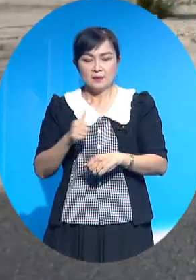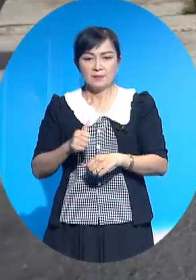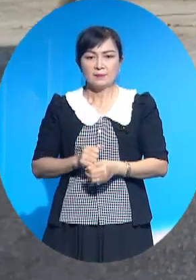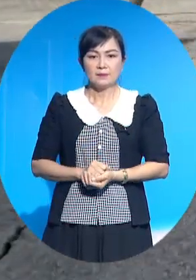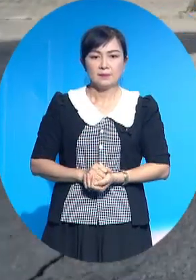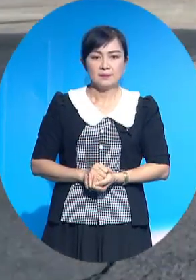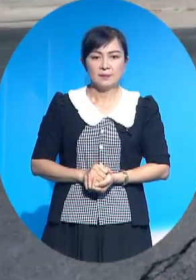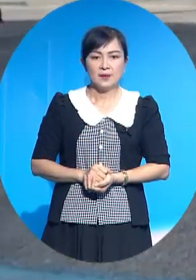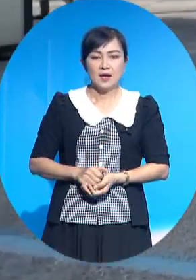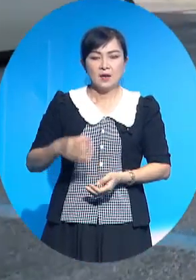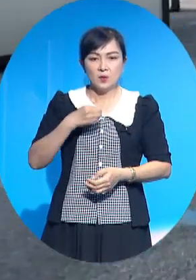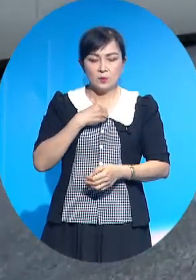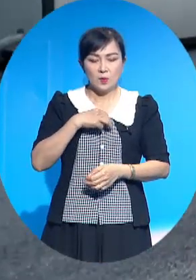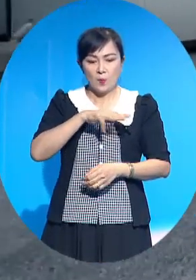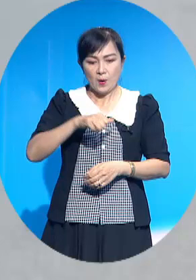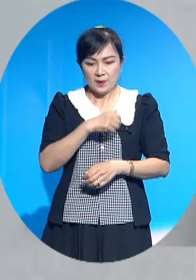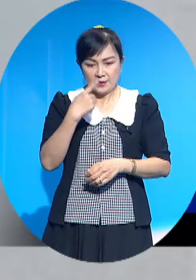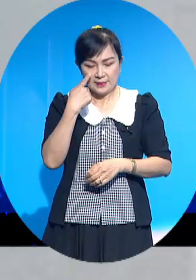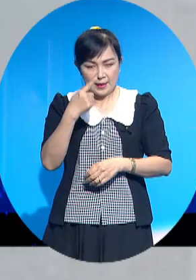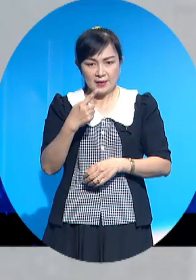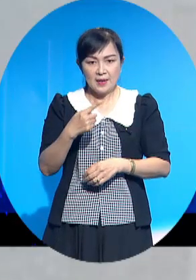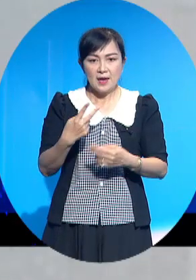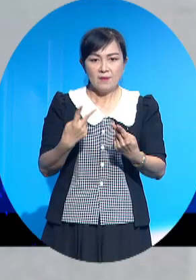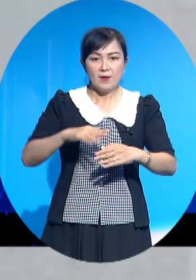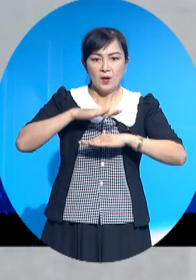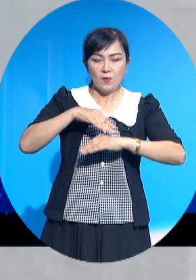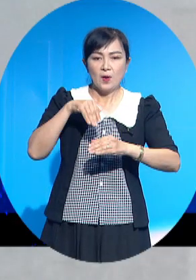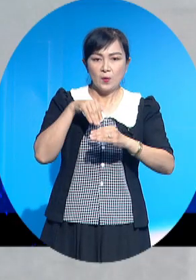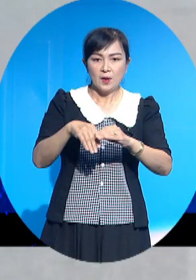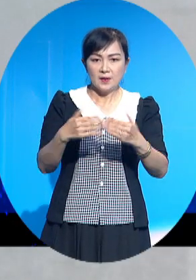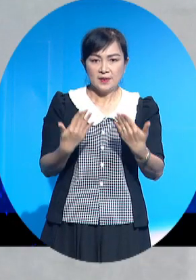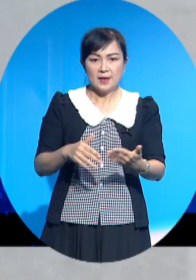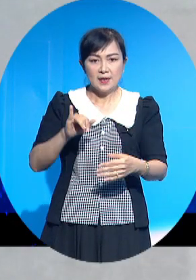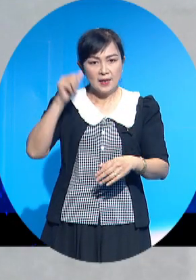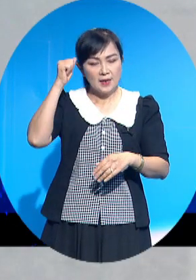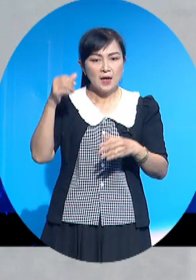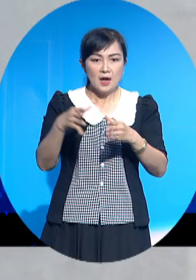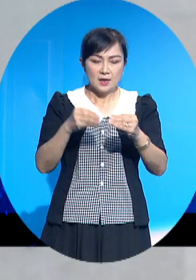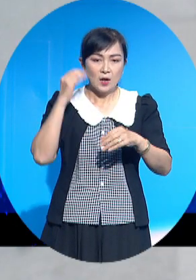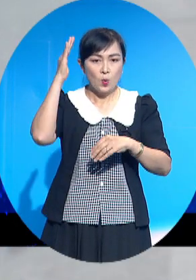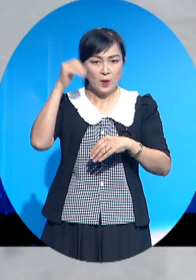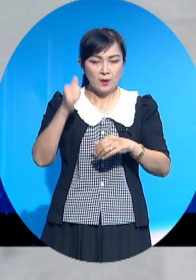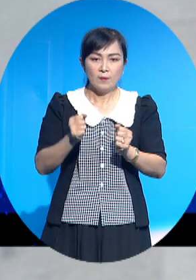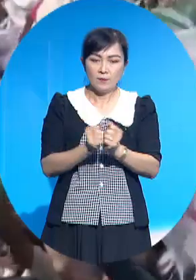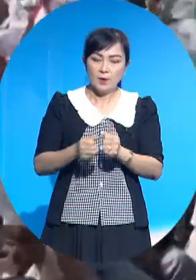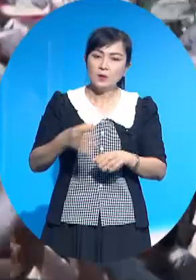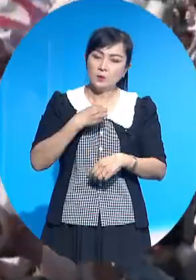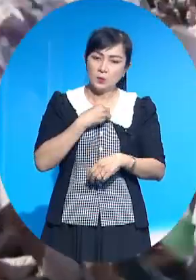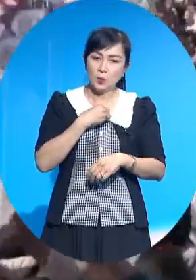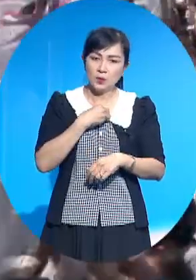tình cảnh của chúng tôi mọi người đã thấy đó vì vậy kết quả Cuộc bầu cử này có ý nghĩa rất quan trọng đối với chúng tôi